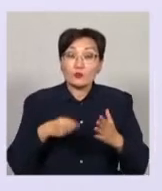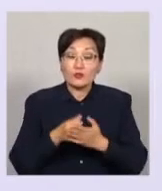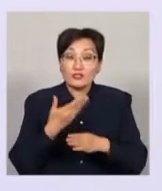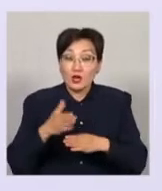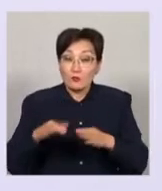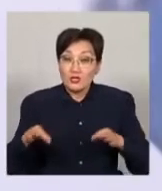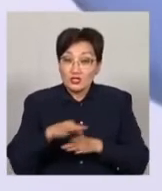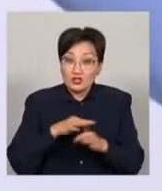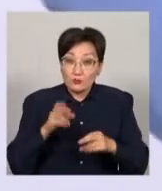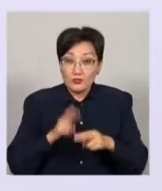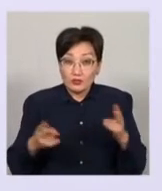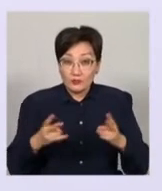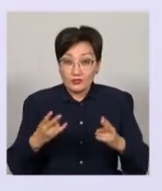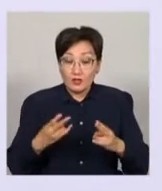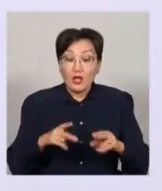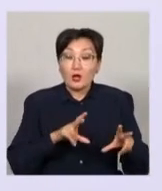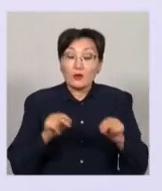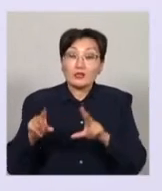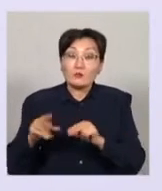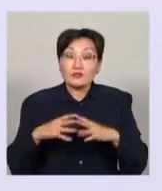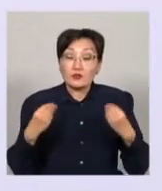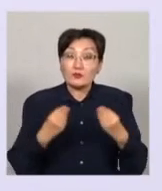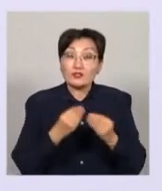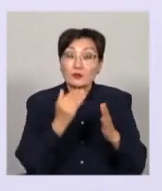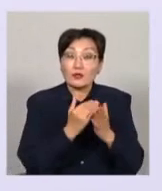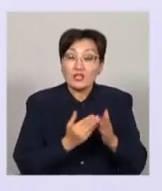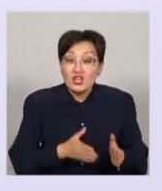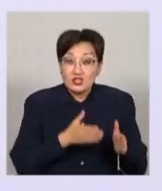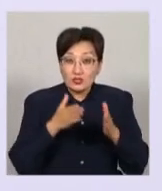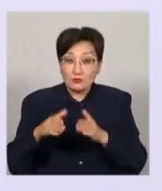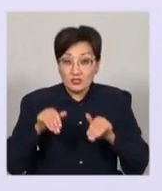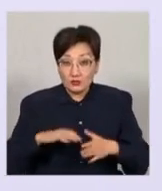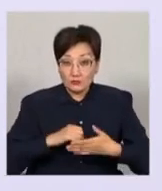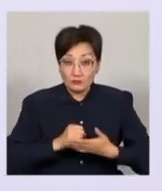субсидиялау жобасын аяқтау қажет. Сондықтан бақытты отбасы бағдарламасын шегеруге шешім қабылдадық.